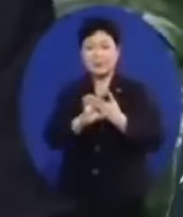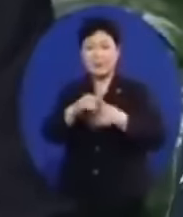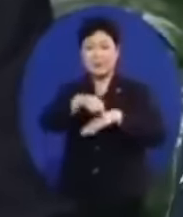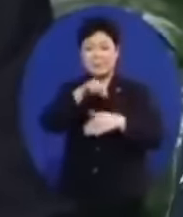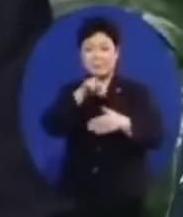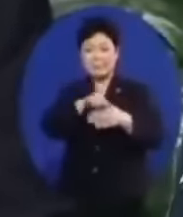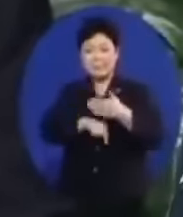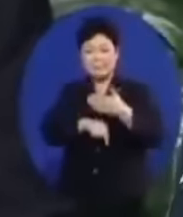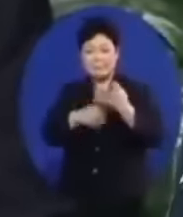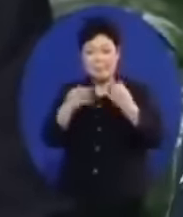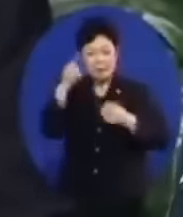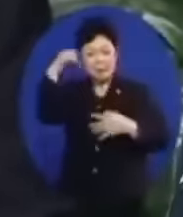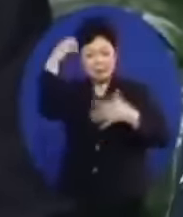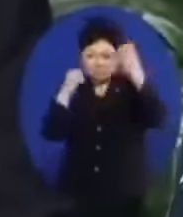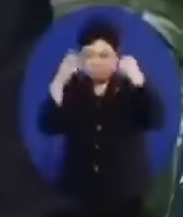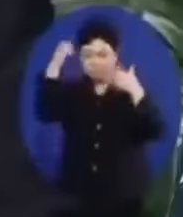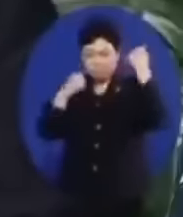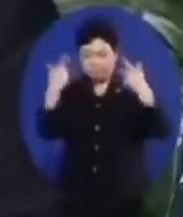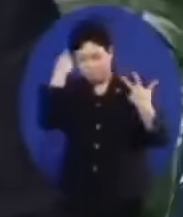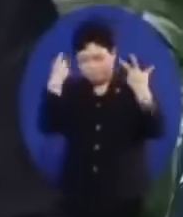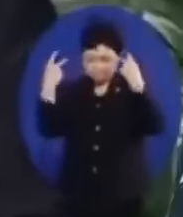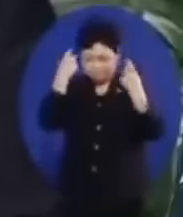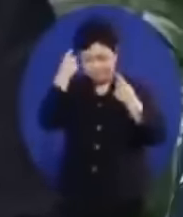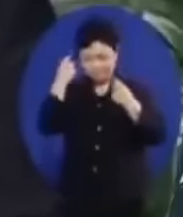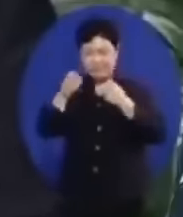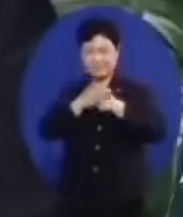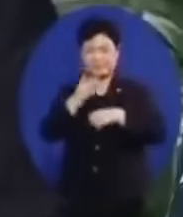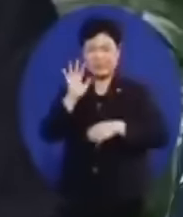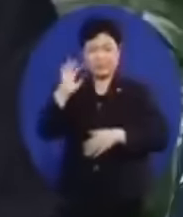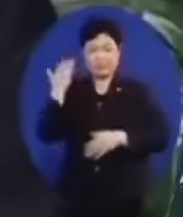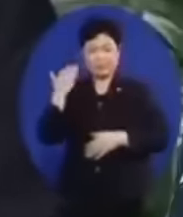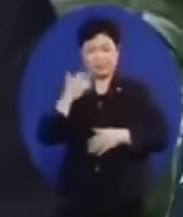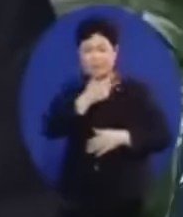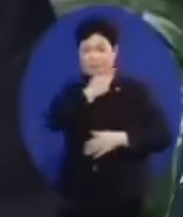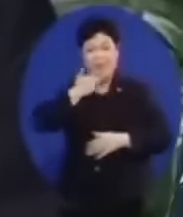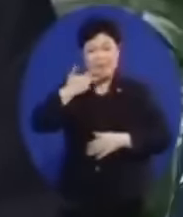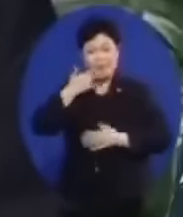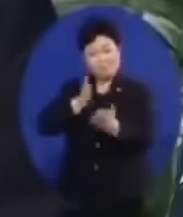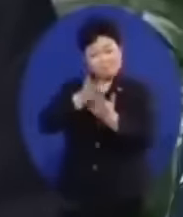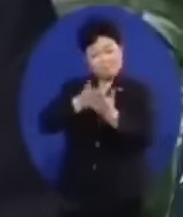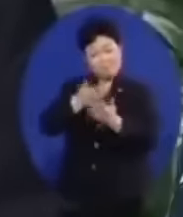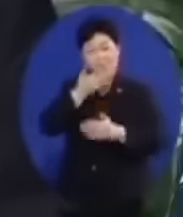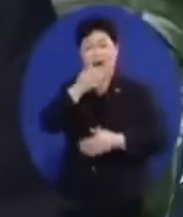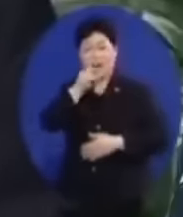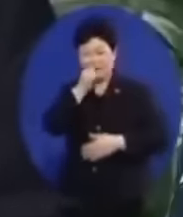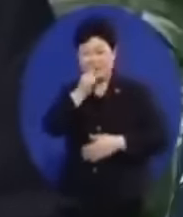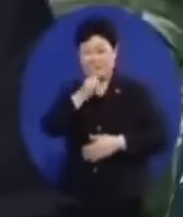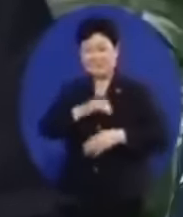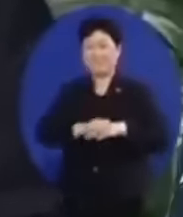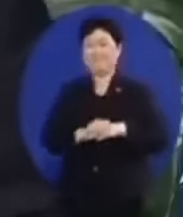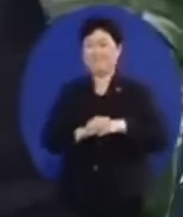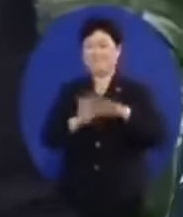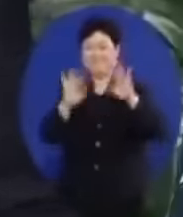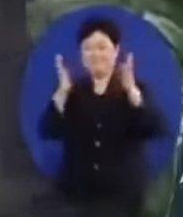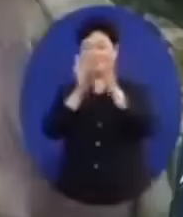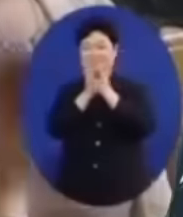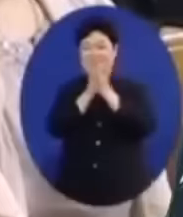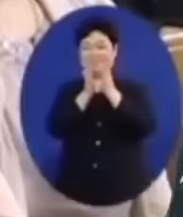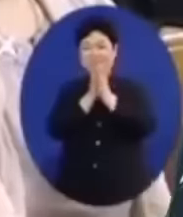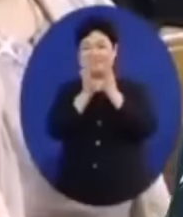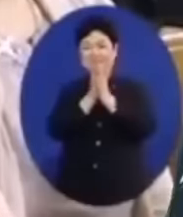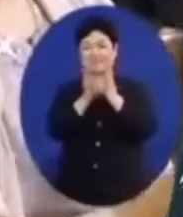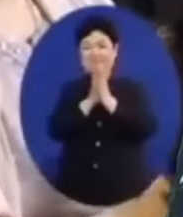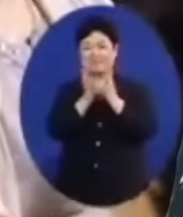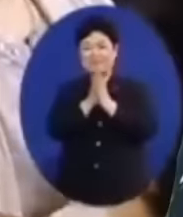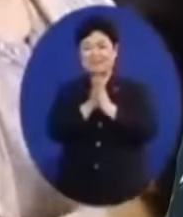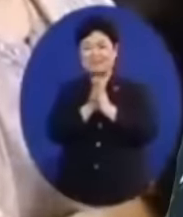많이 외우게 돼요. 그래서 요 사이 이 정도 영어하지 않습니까? 사진 안 찾았으면 안 되죠.